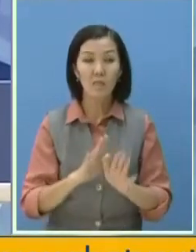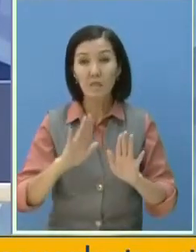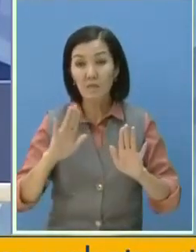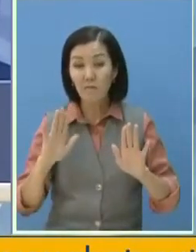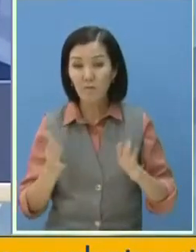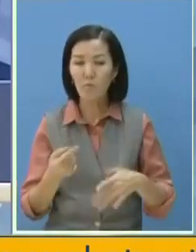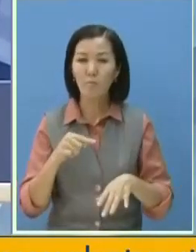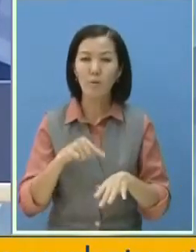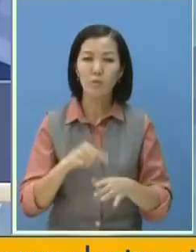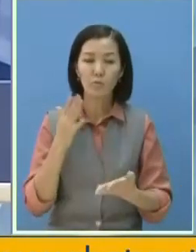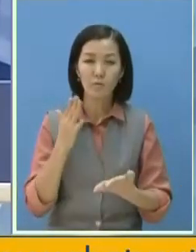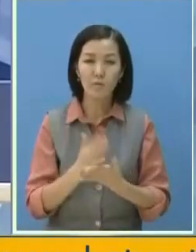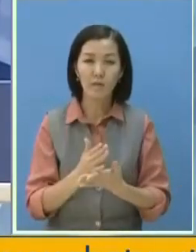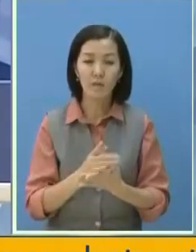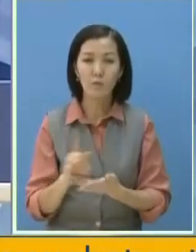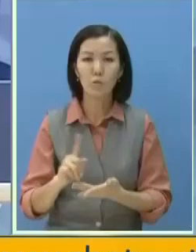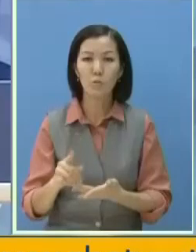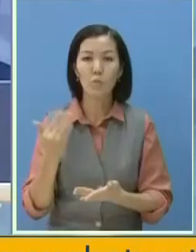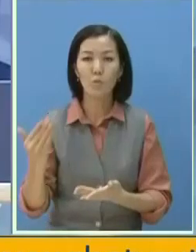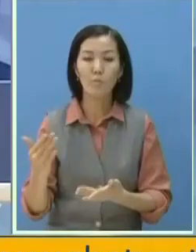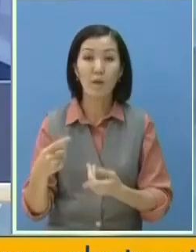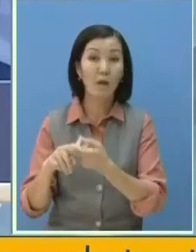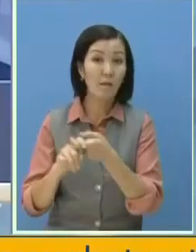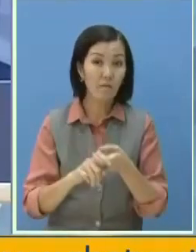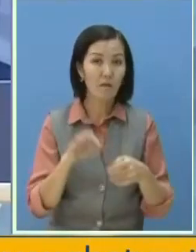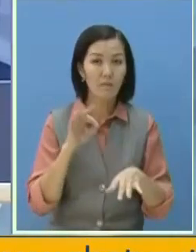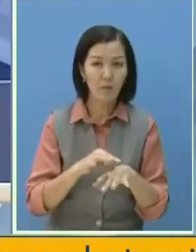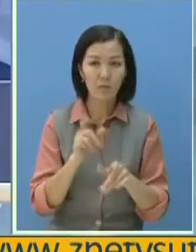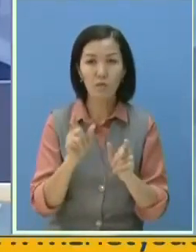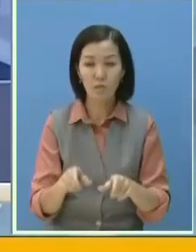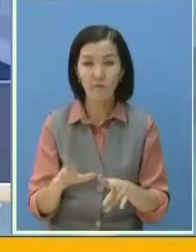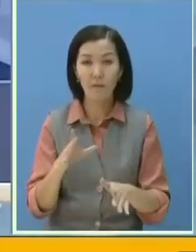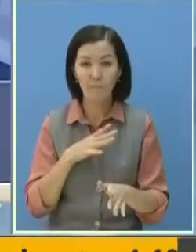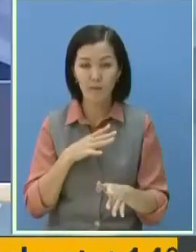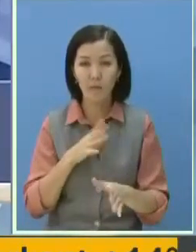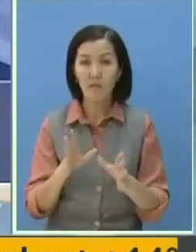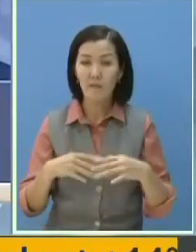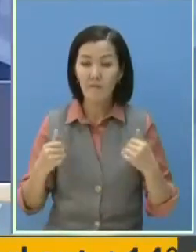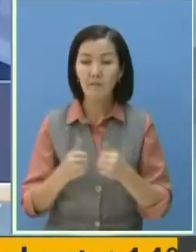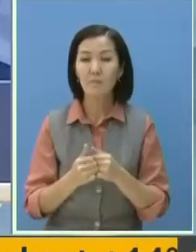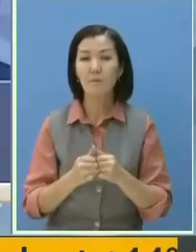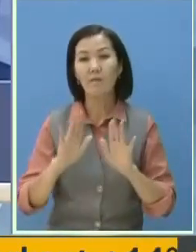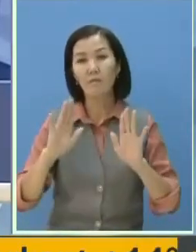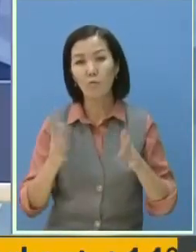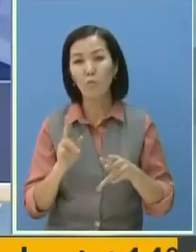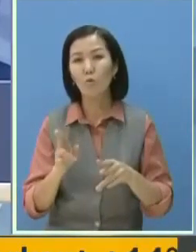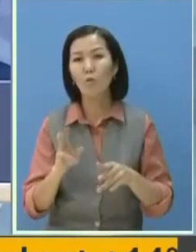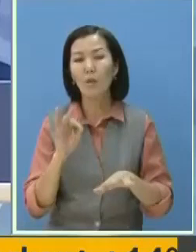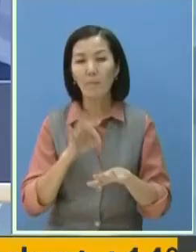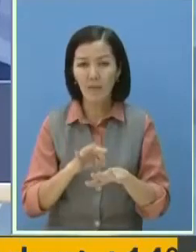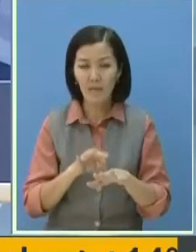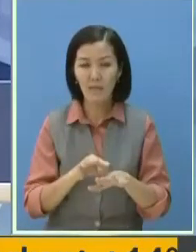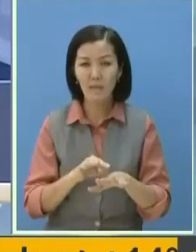почувствовал, во-первых, если ты знаешь, что у тебя был контакт с заболевшим человеком, угу, или в семье заболел человек, да,